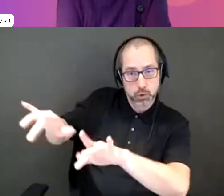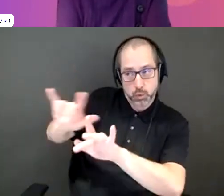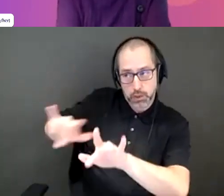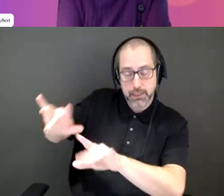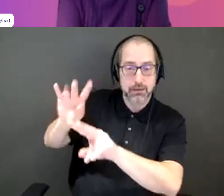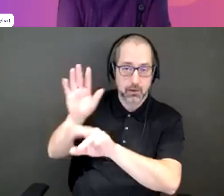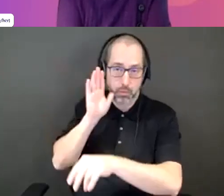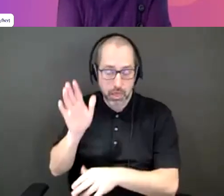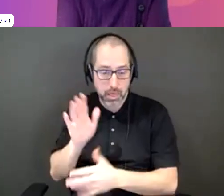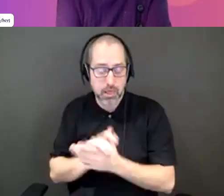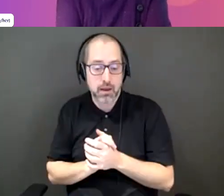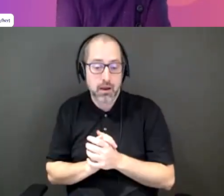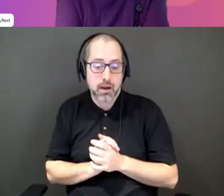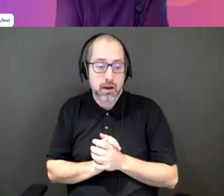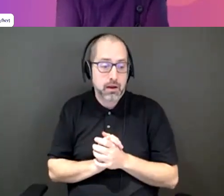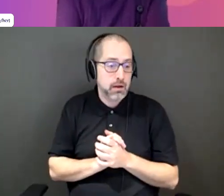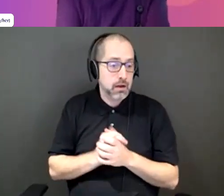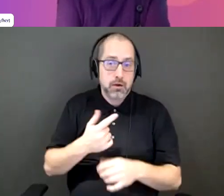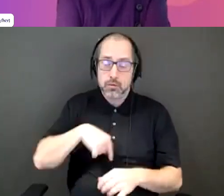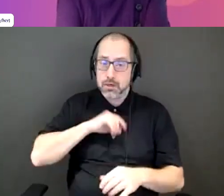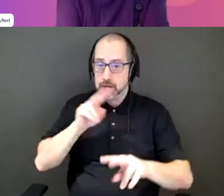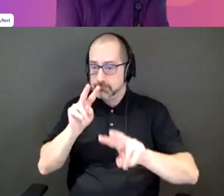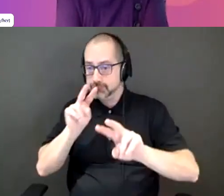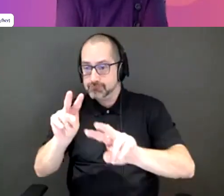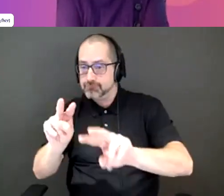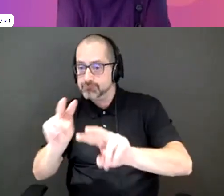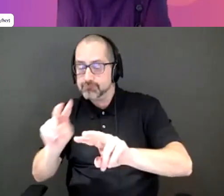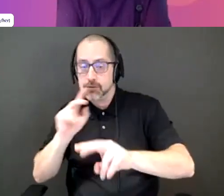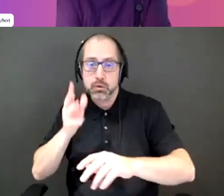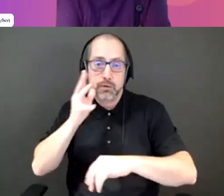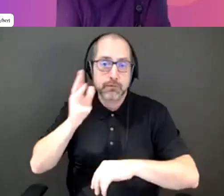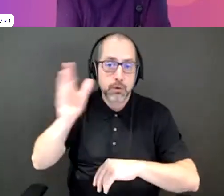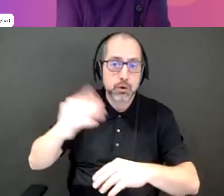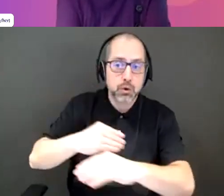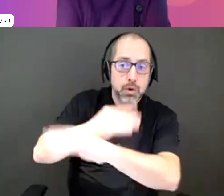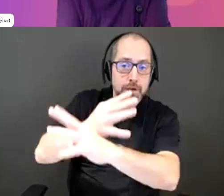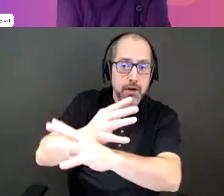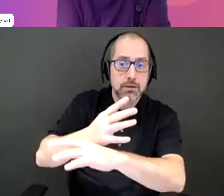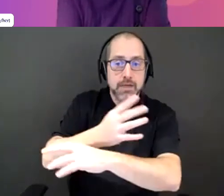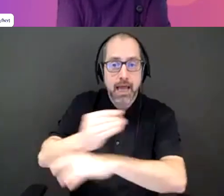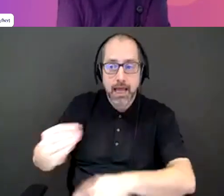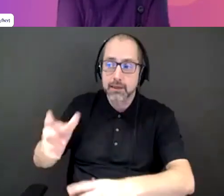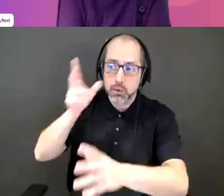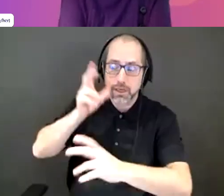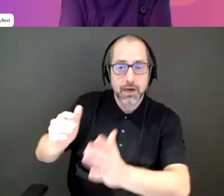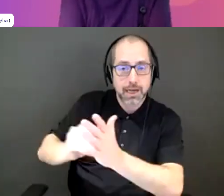est-ce qu'on a l'enregistrement ils pourront donc y avoir accès et nous